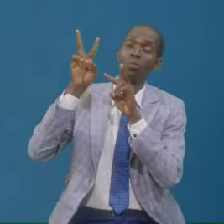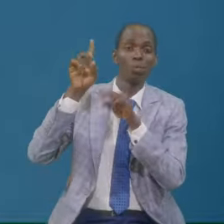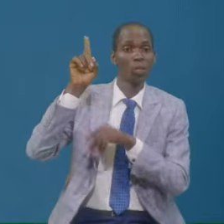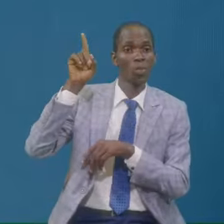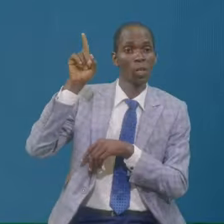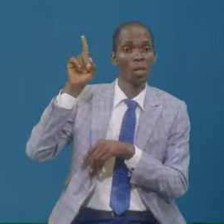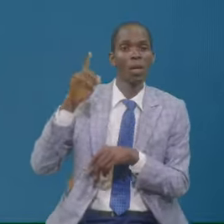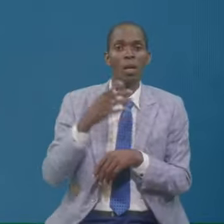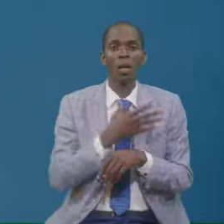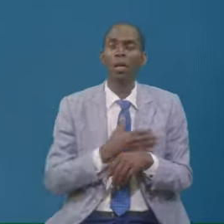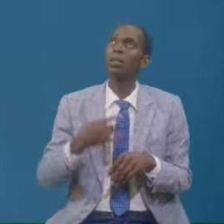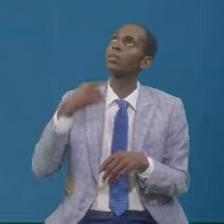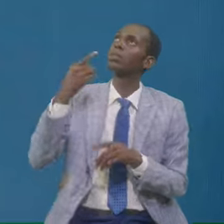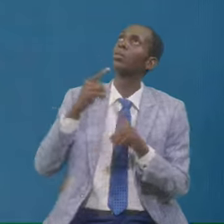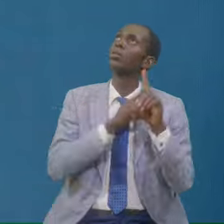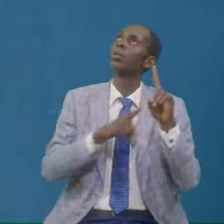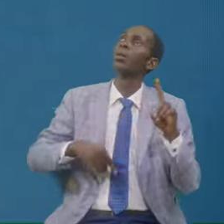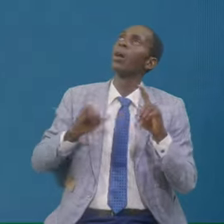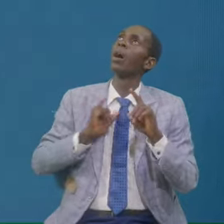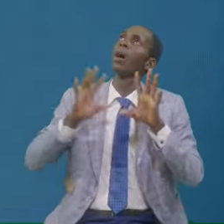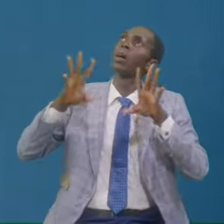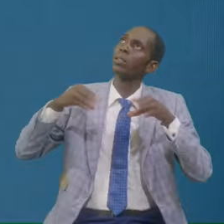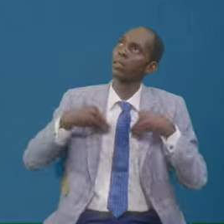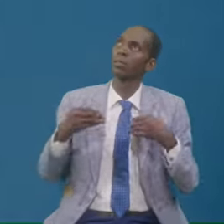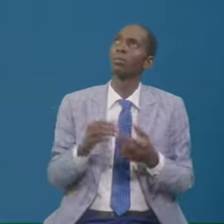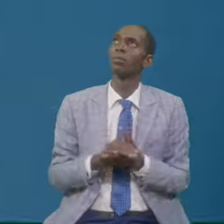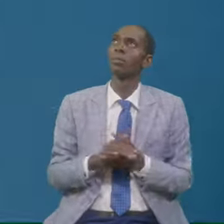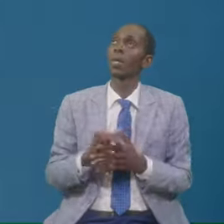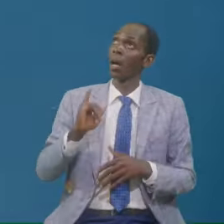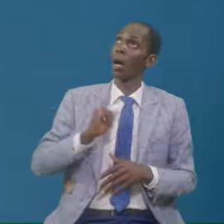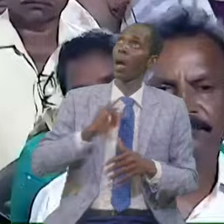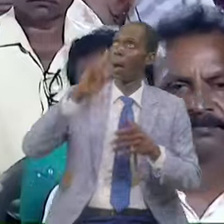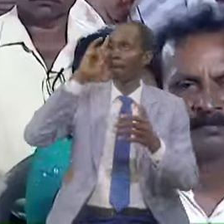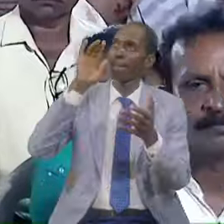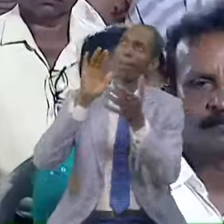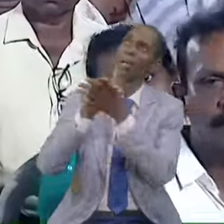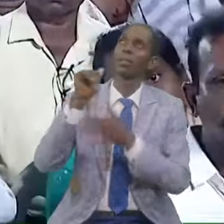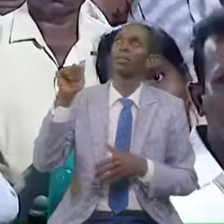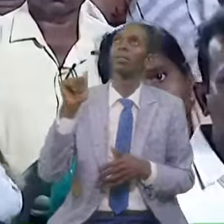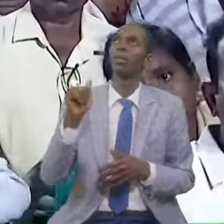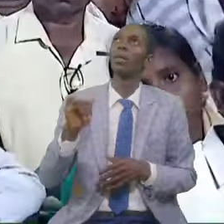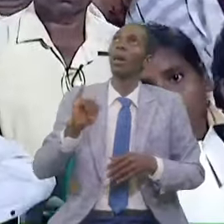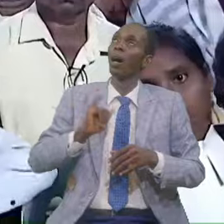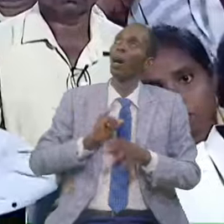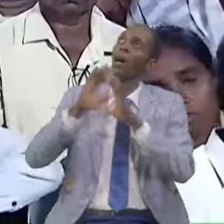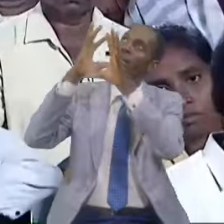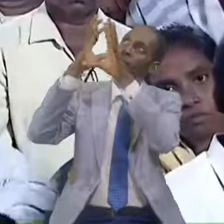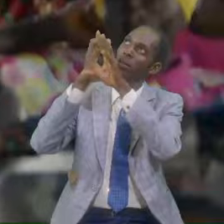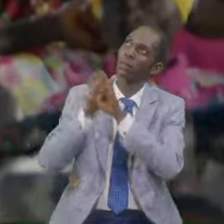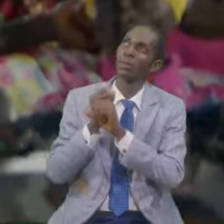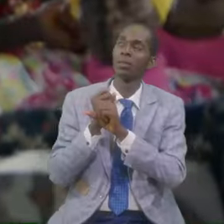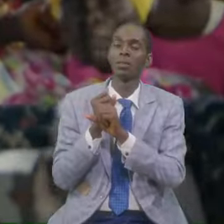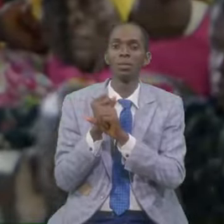Say, I accept. నేను అంగీకరిస్తానని చెప్పండి. I believe. నేను నమ్ముతున్నాను. I receive. నేను స్వీకరిస్తున్నాను. I